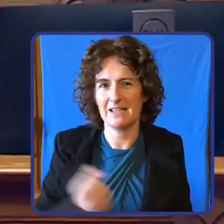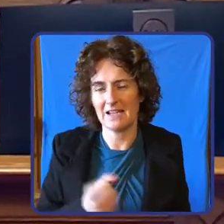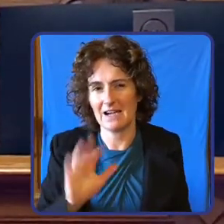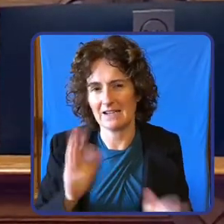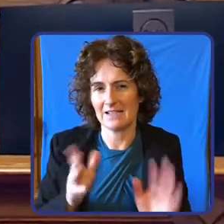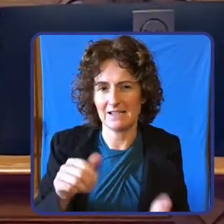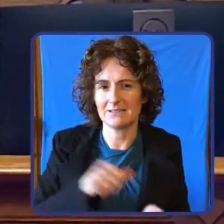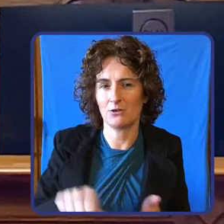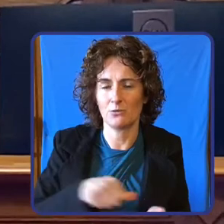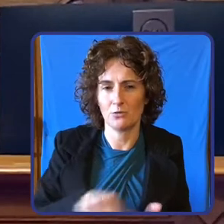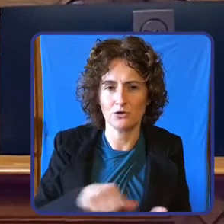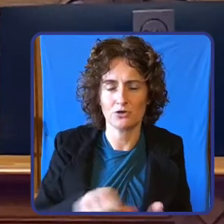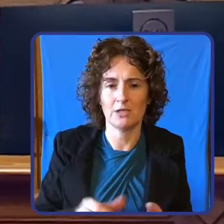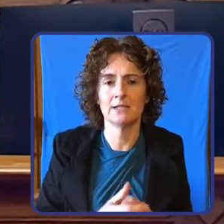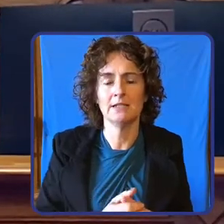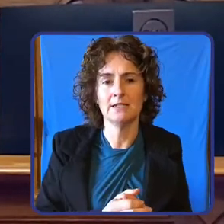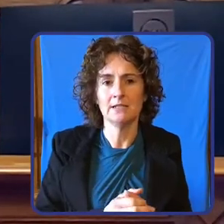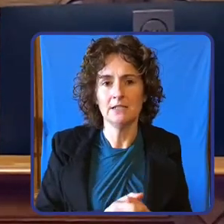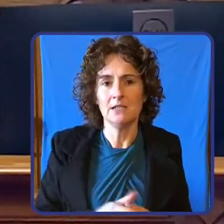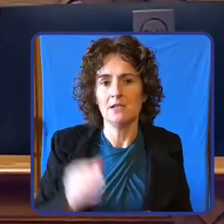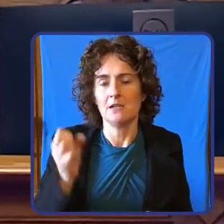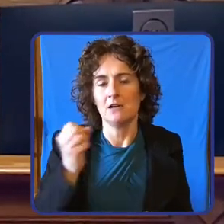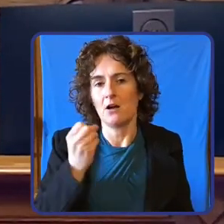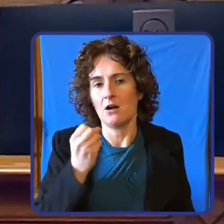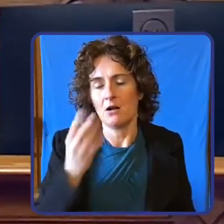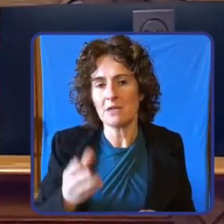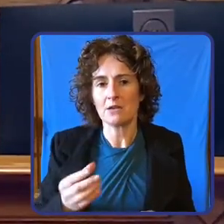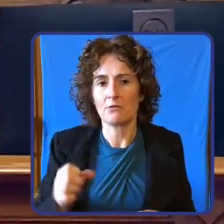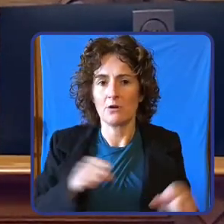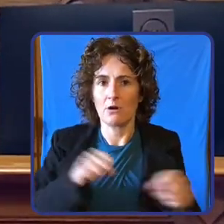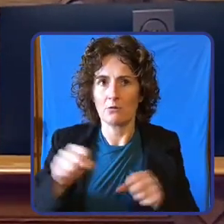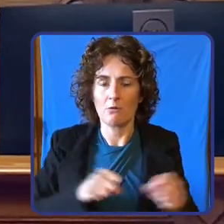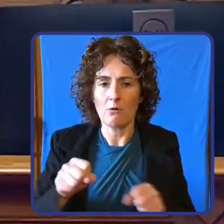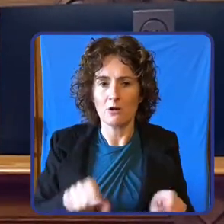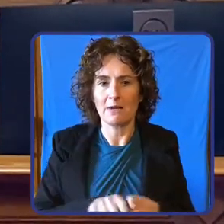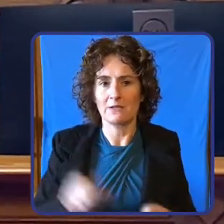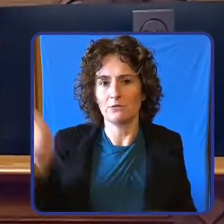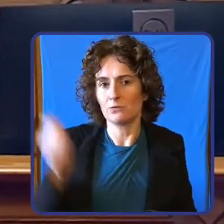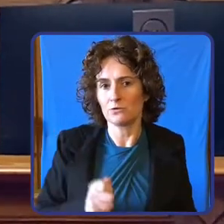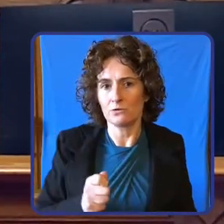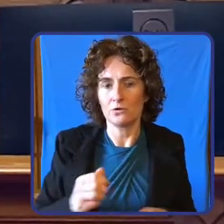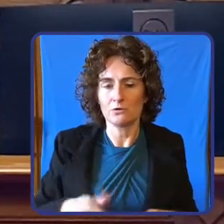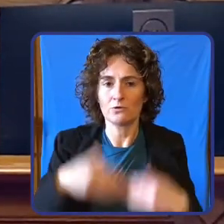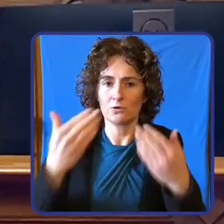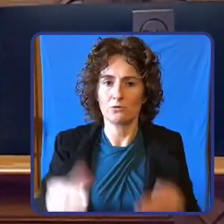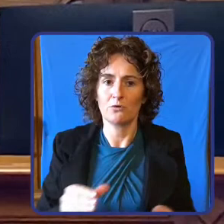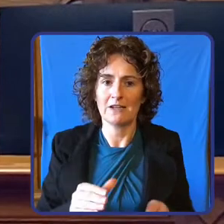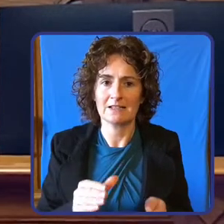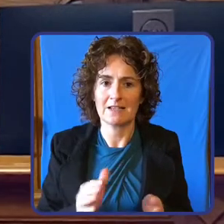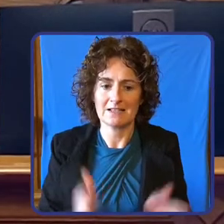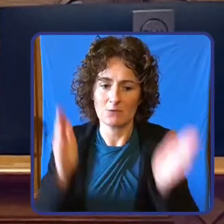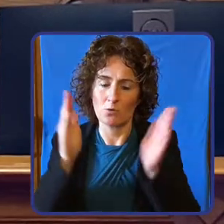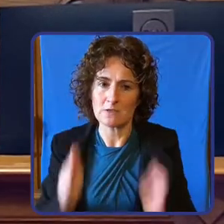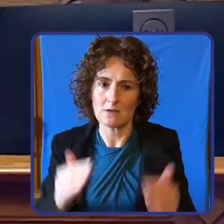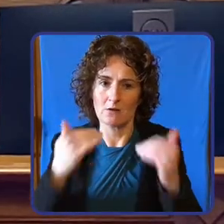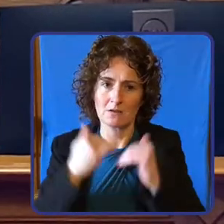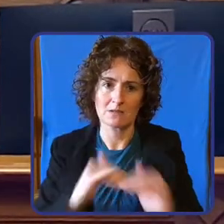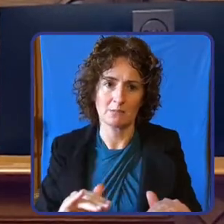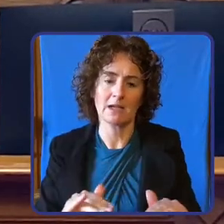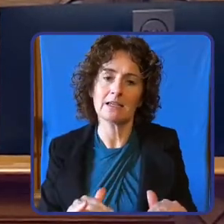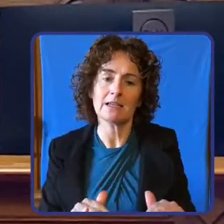ennek a 117 kilométernek lenne, tehát amikor a kormány úgy dönt, hogy a következő szakaszt indíthatjuk, mi nagyon szívesen fogjuk